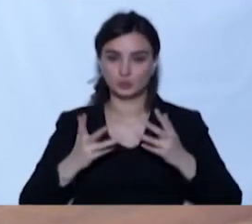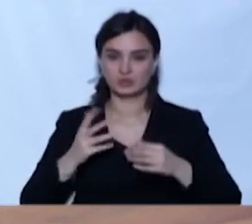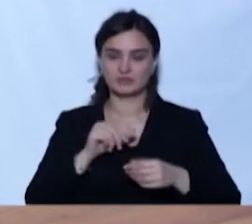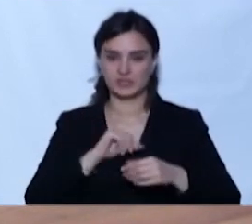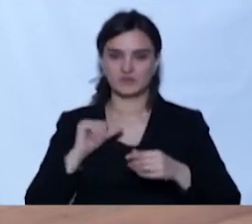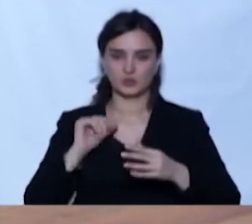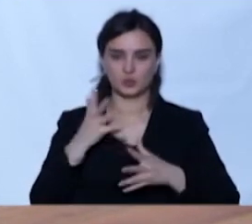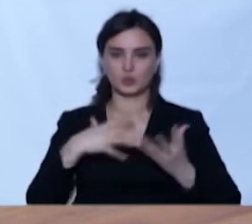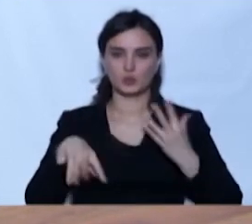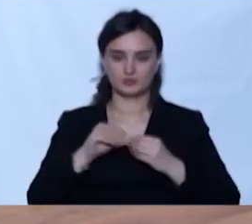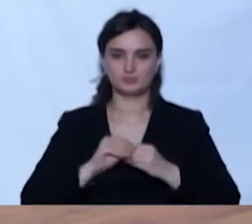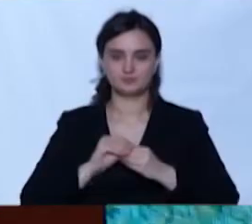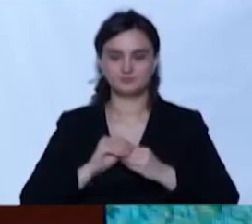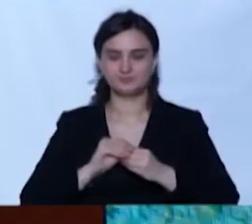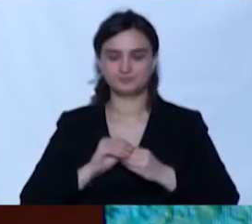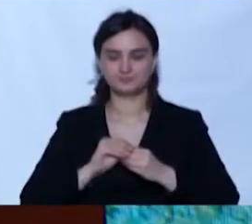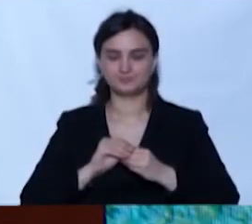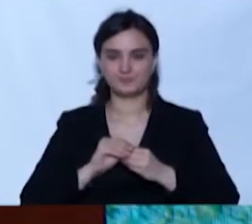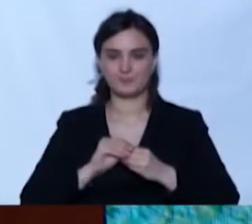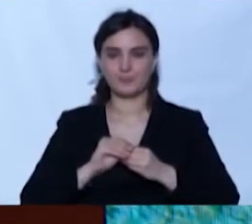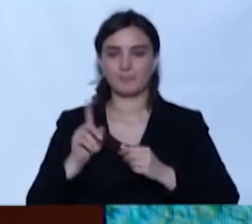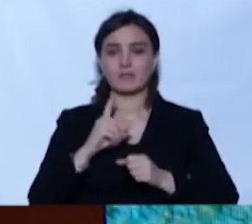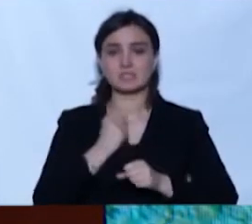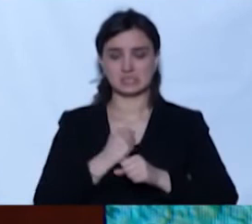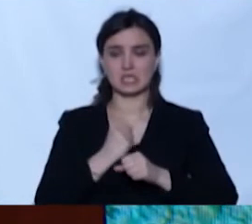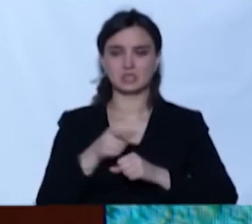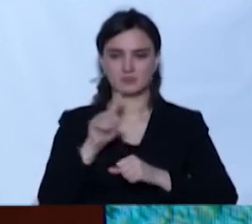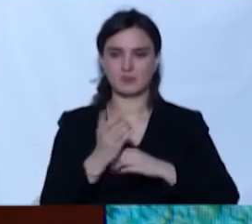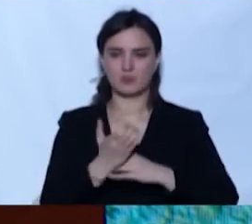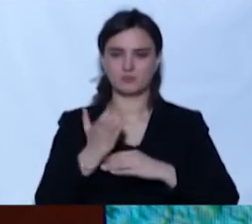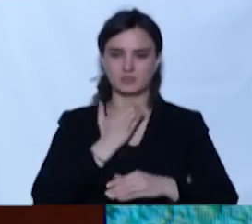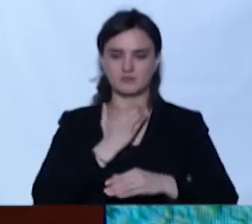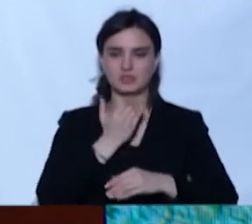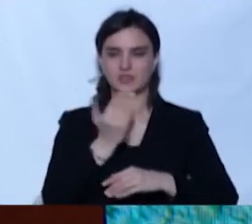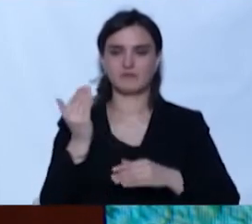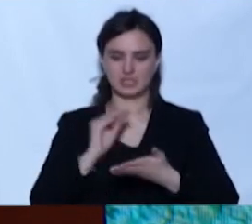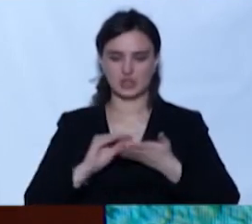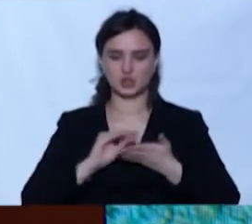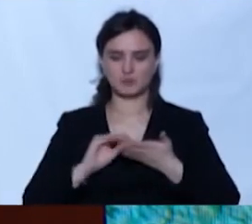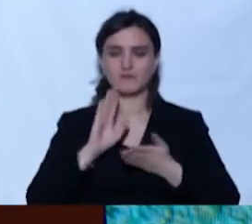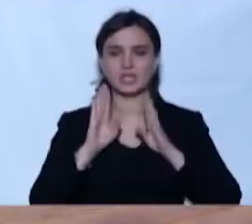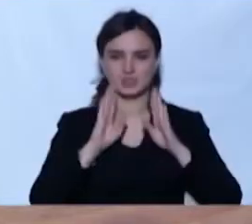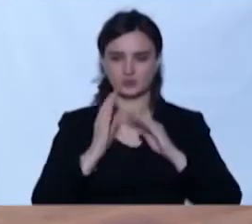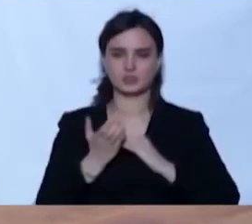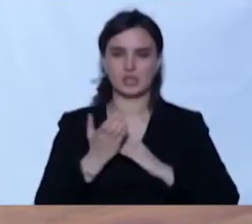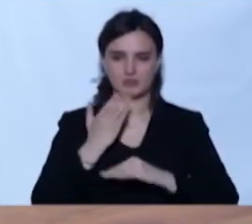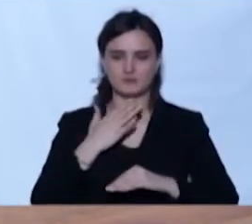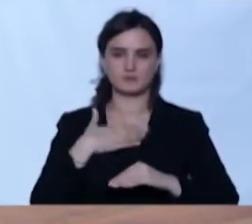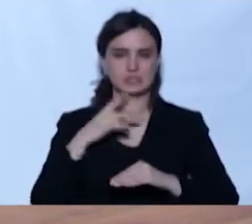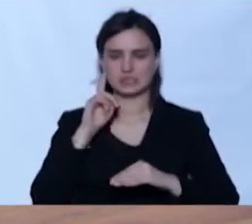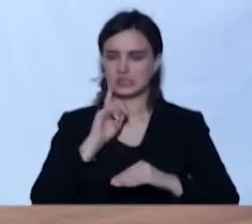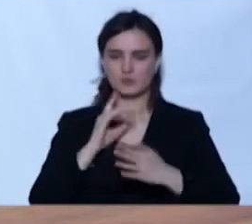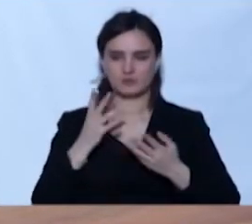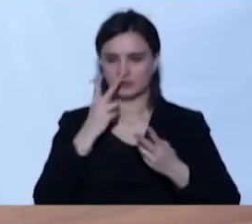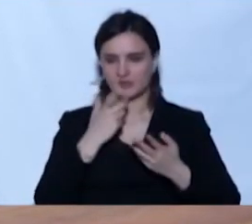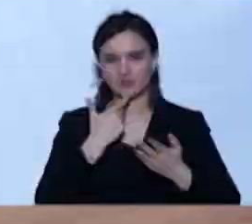რასაც გააკეთებთ, გამოგვიგზავნეთ თქვენი ნაშრომები Facebook-ზე, ჩვენ სიამოვნებით დავათვალიერებთ და